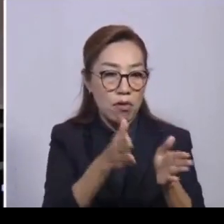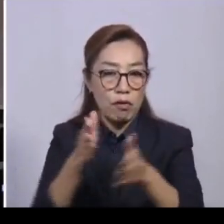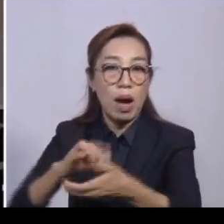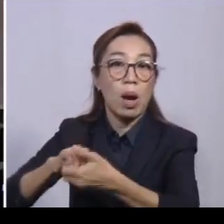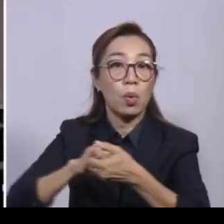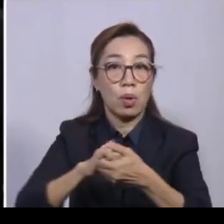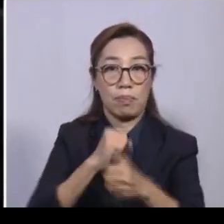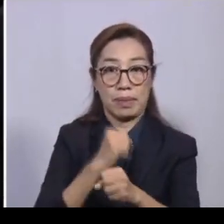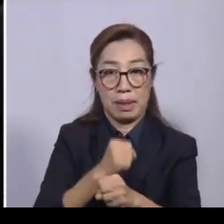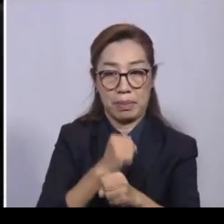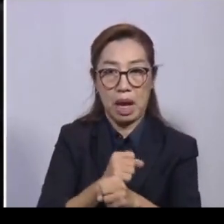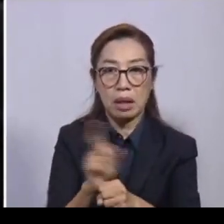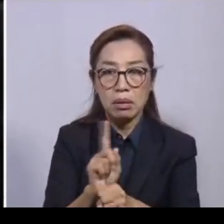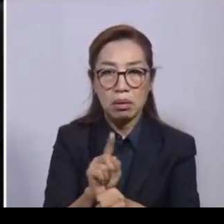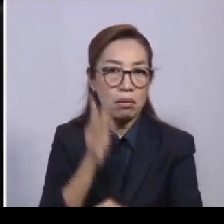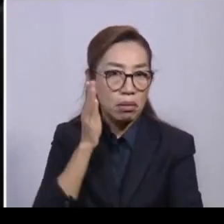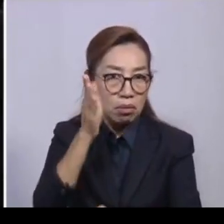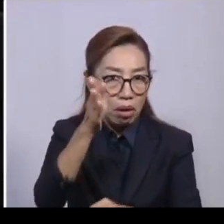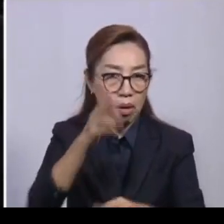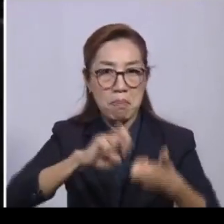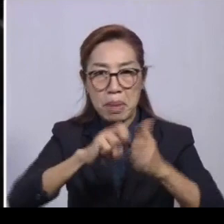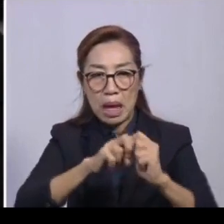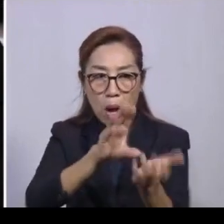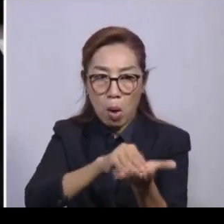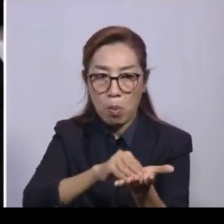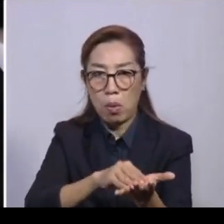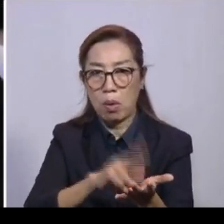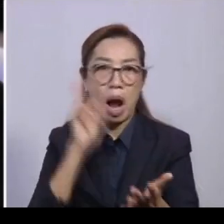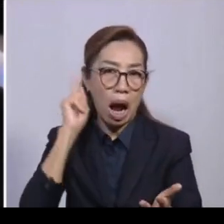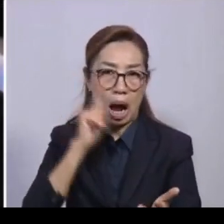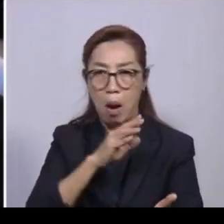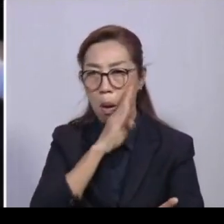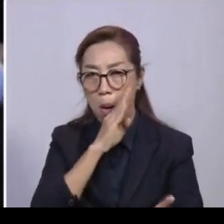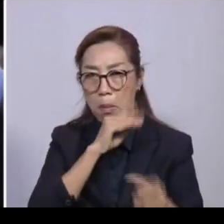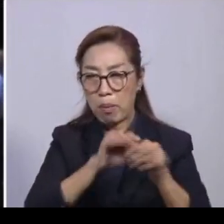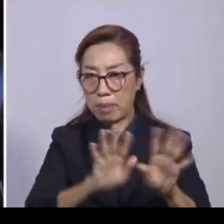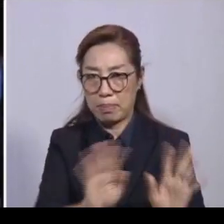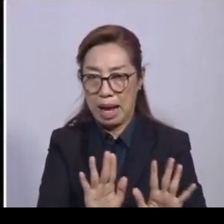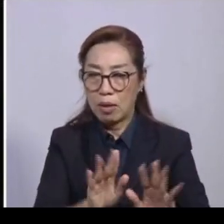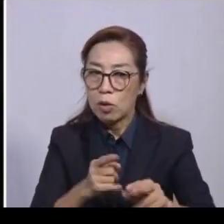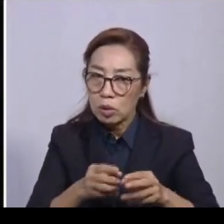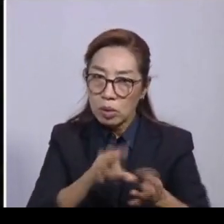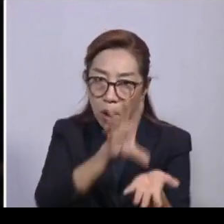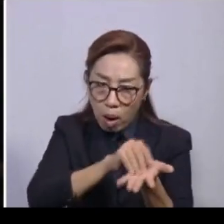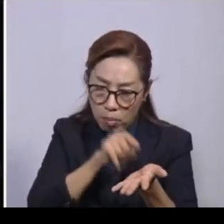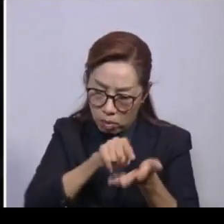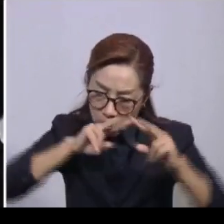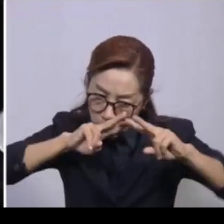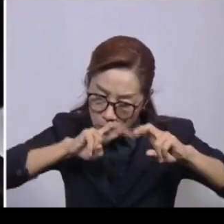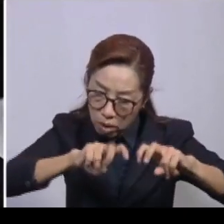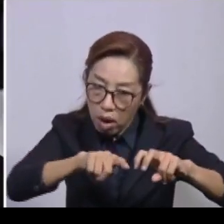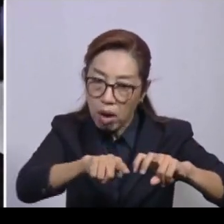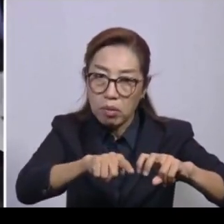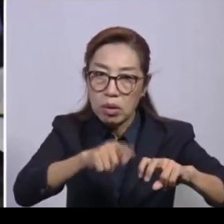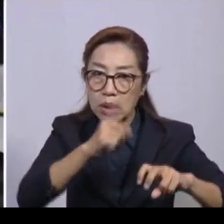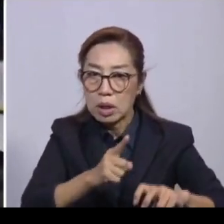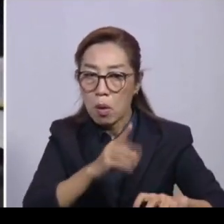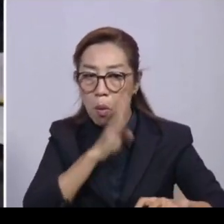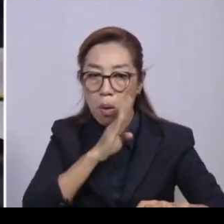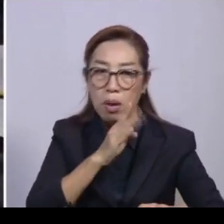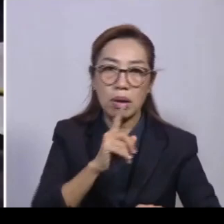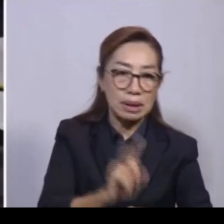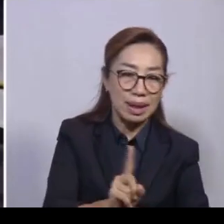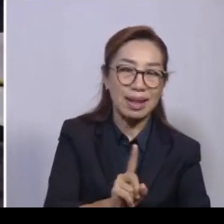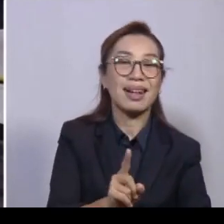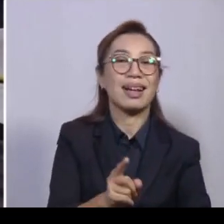ที่เกี่ยวข้องในการรับมือกับปัญหาข่าวปลอมด้วยหลักวิชาการที่น่าเชื่อถือได้ซึ่งเป็นส่วนหนึ่งในการร่วมขับเคลื่อนการพัฒน